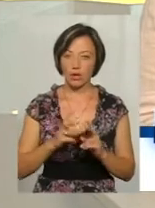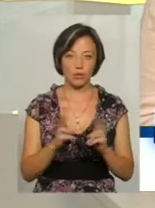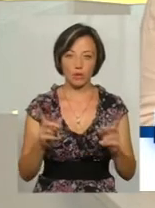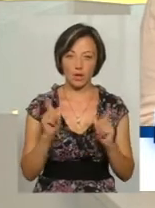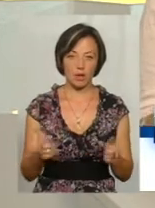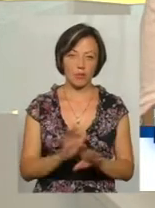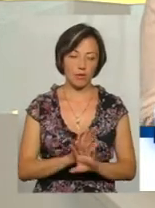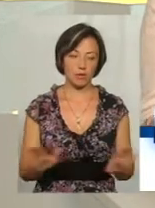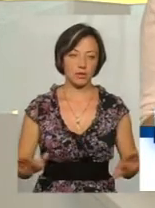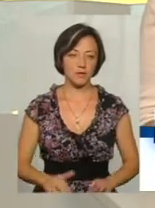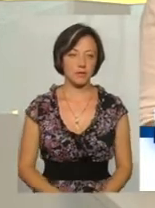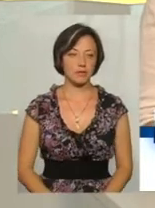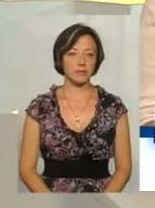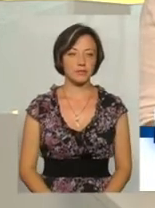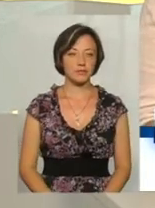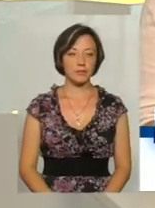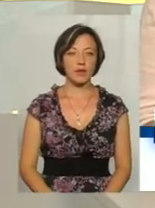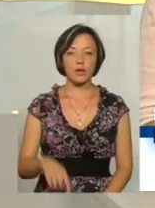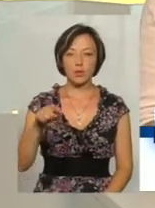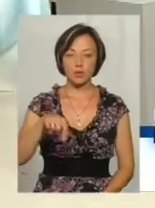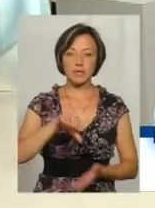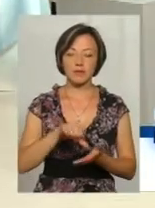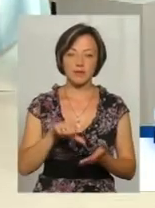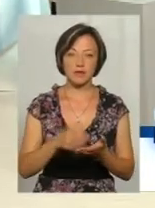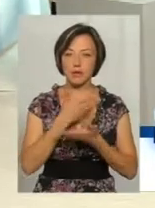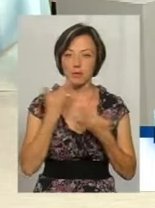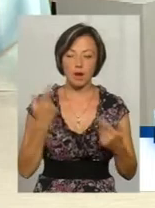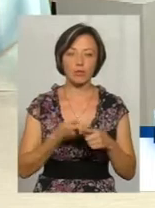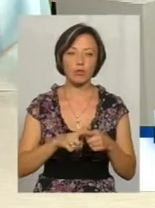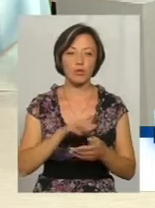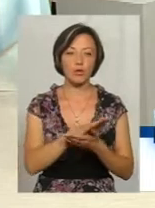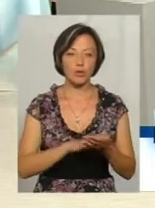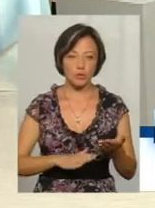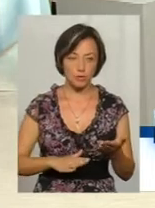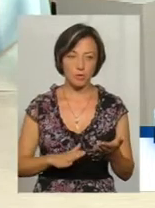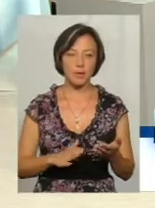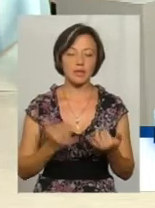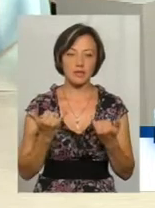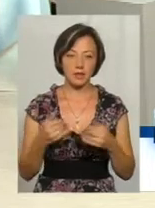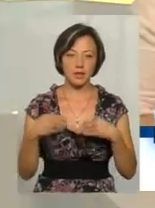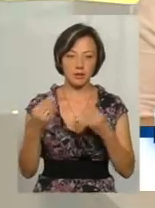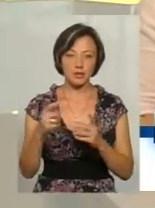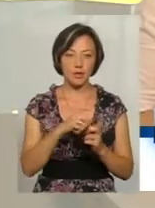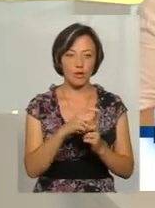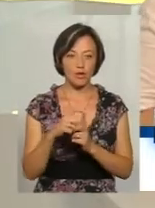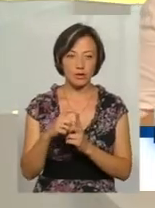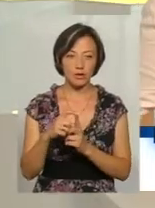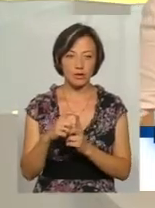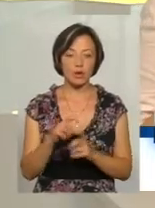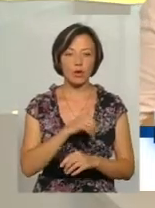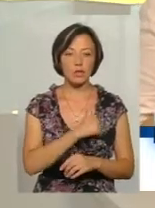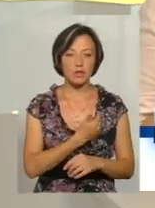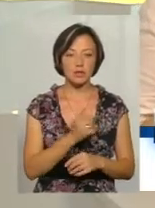погодився, ніхто сьогодні представників у студії нема, тому продовжуємо далі. Але Зараз я вам дам слово.